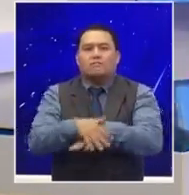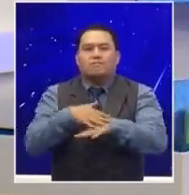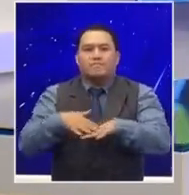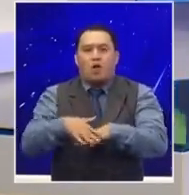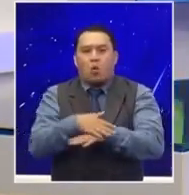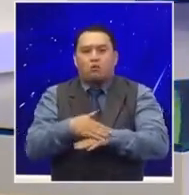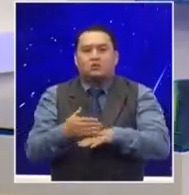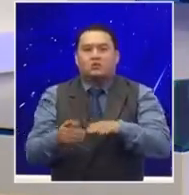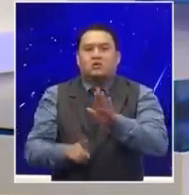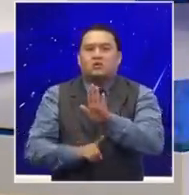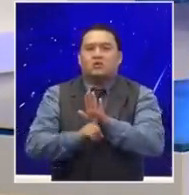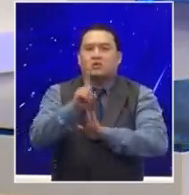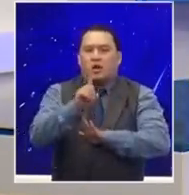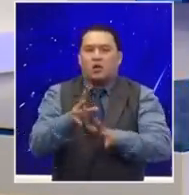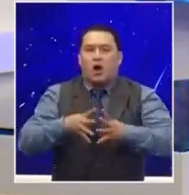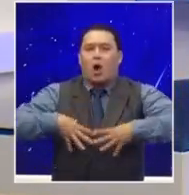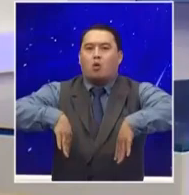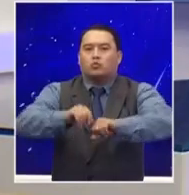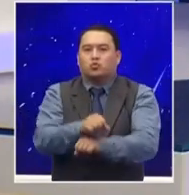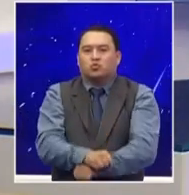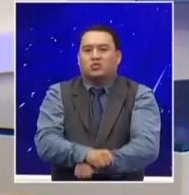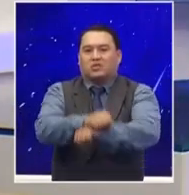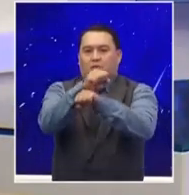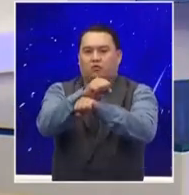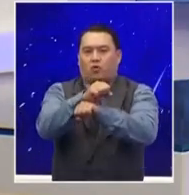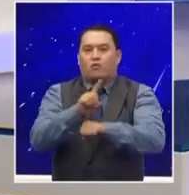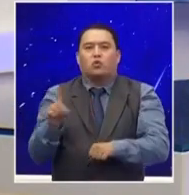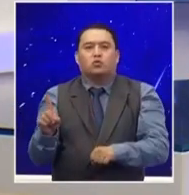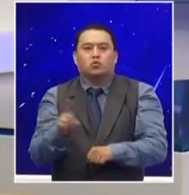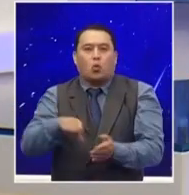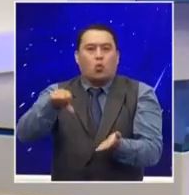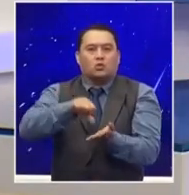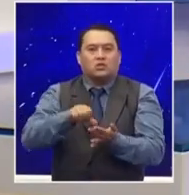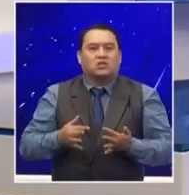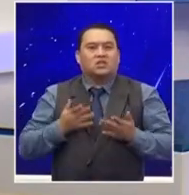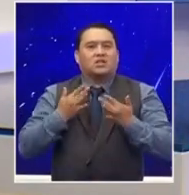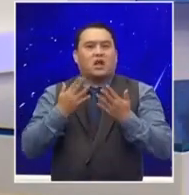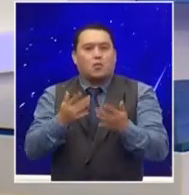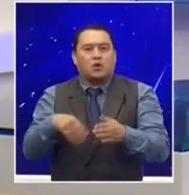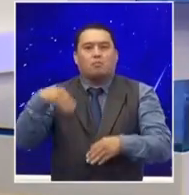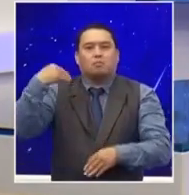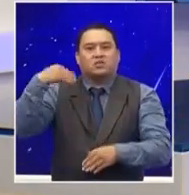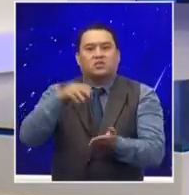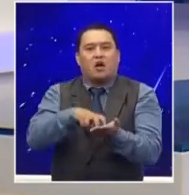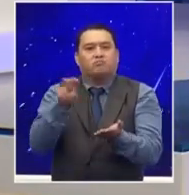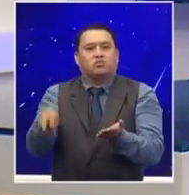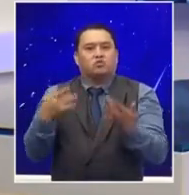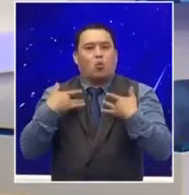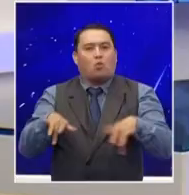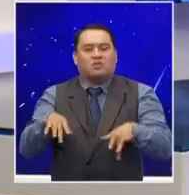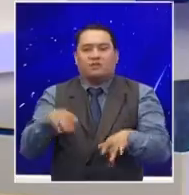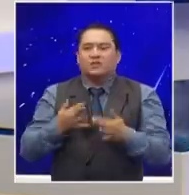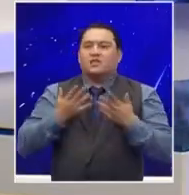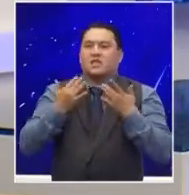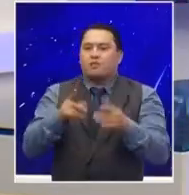оппозиции Светланы Тихановской начали общенациональную забастовку. Ее участники требуют отставки президента